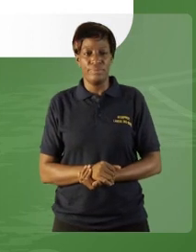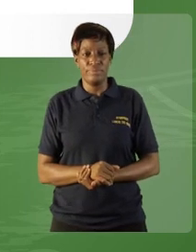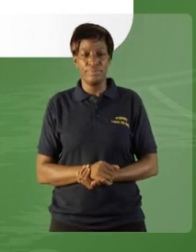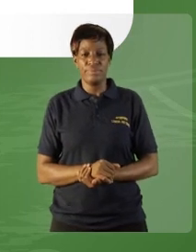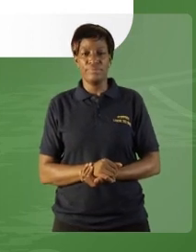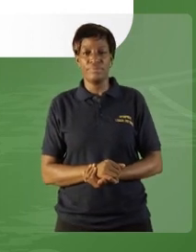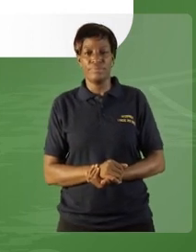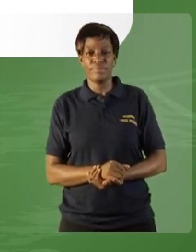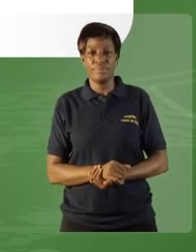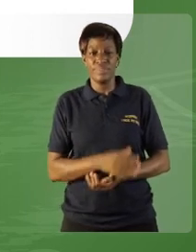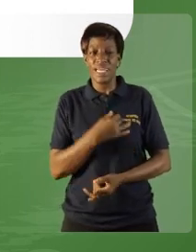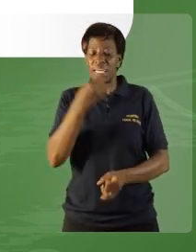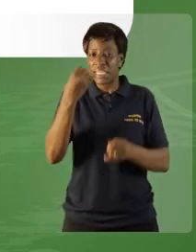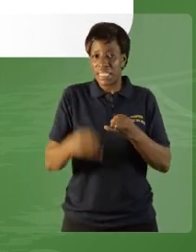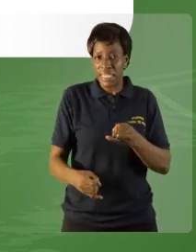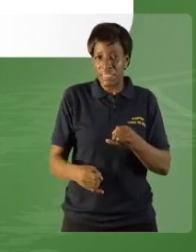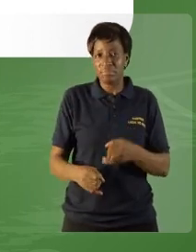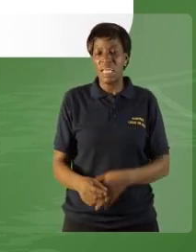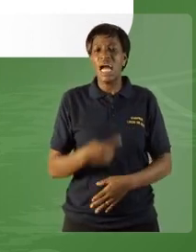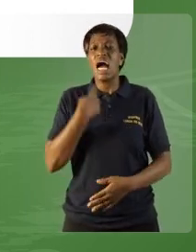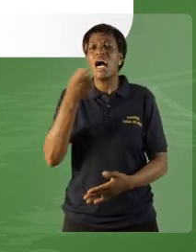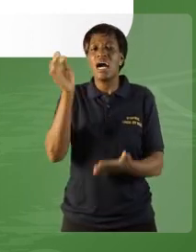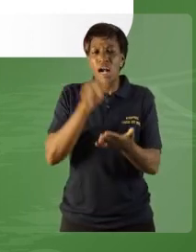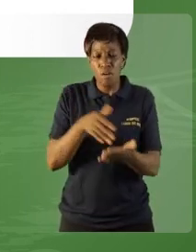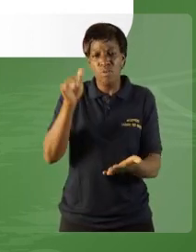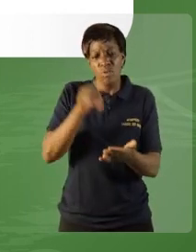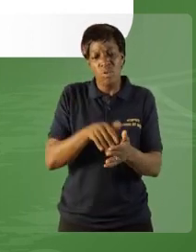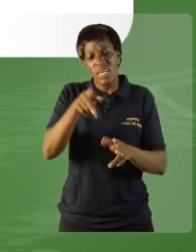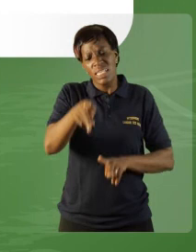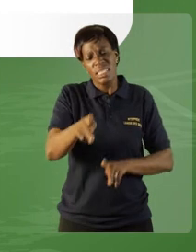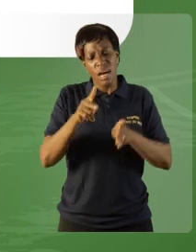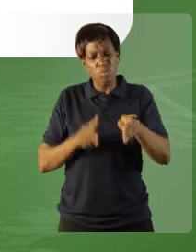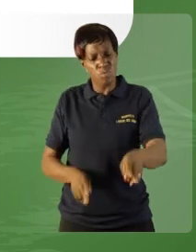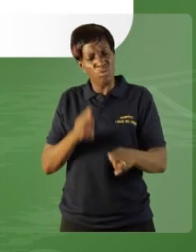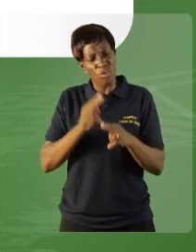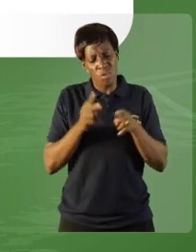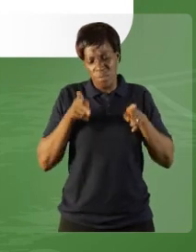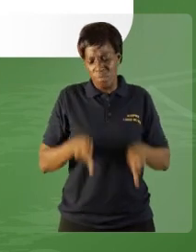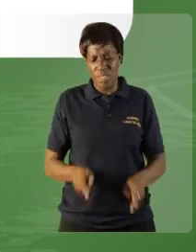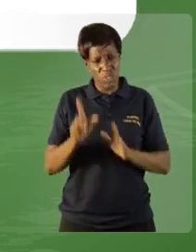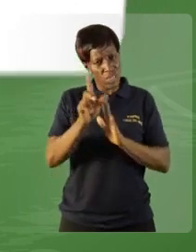Et troisièmement, nous avons la répétition des pronoms personnels.